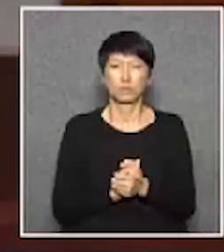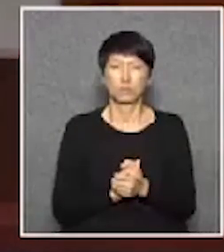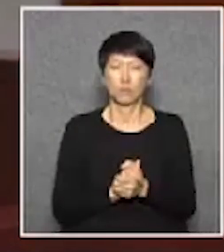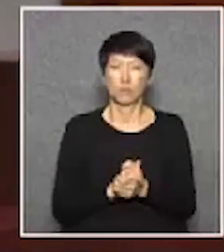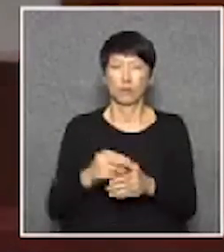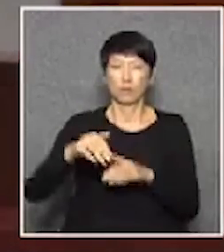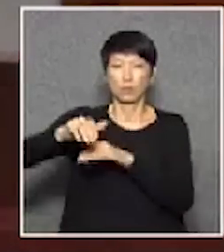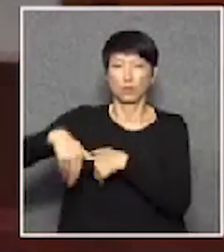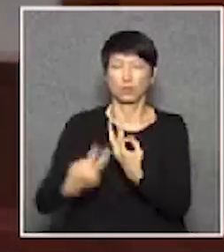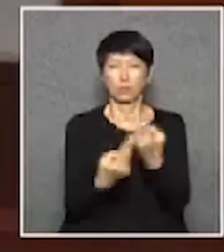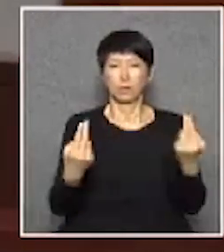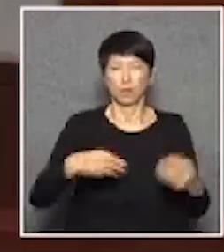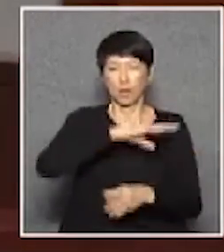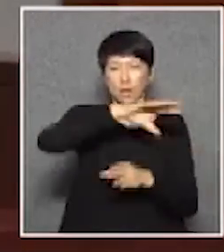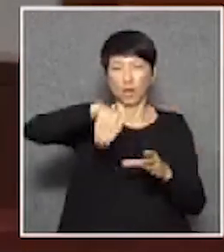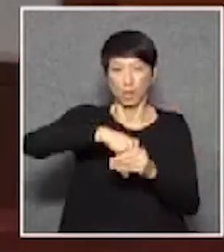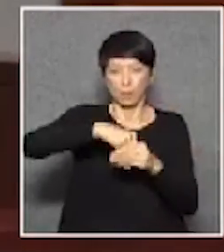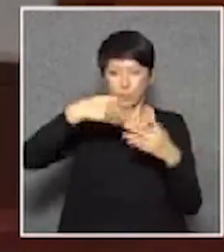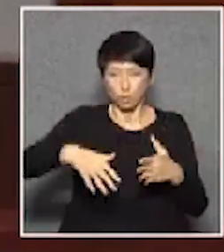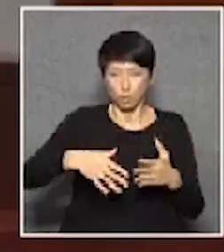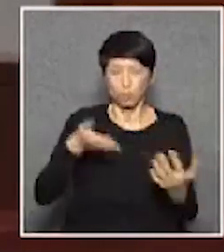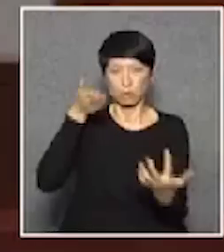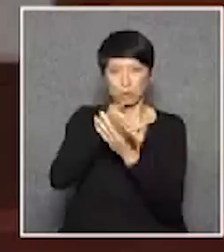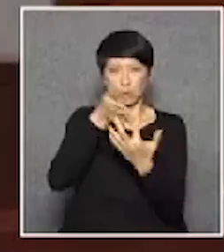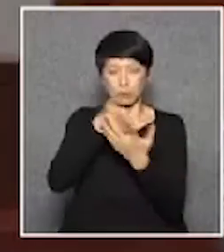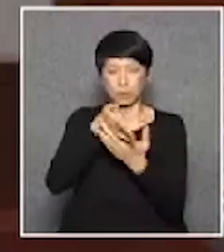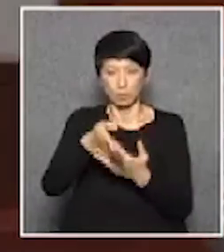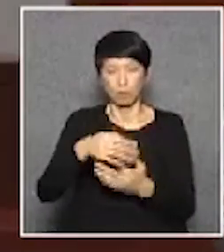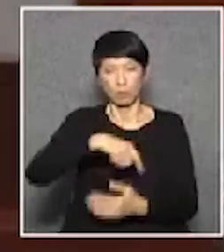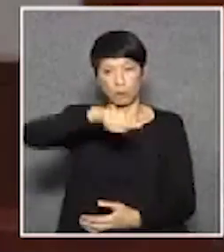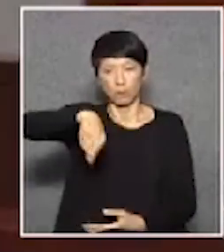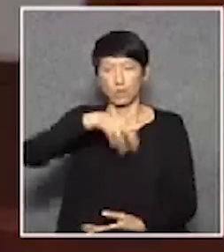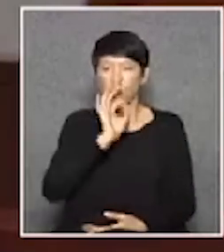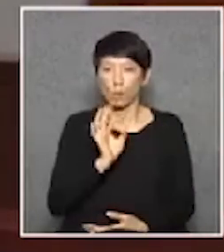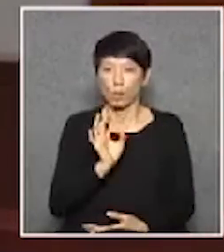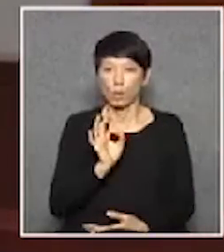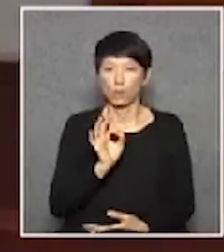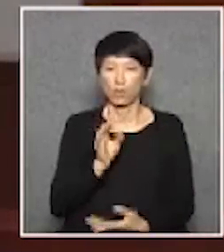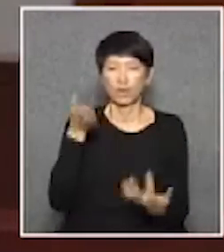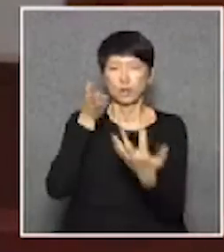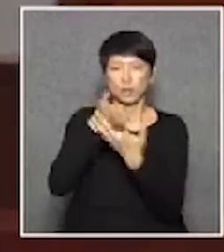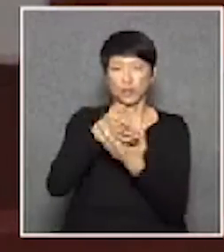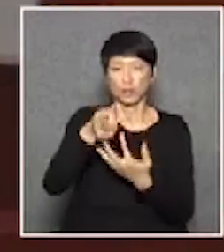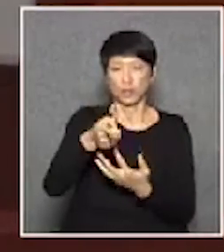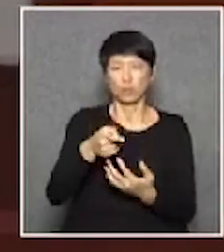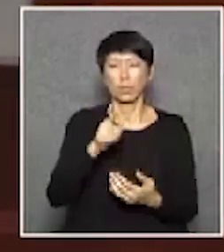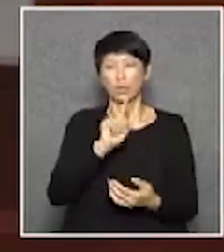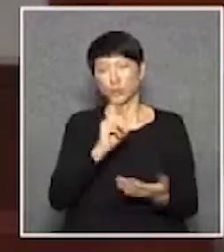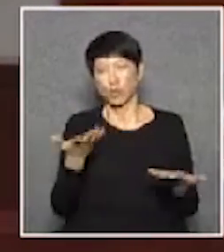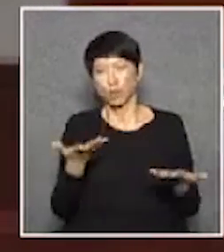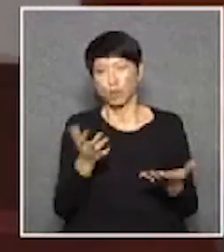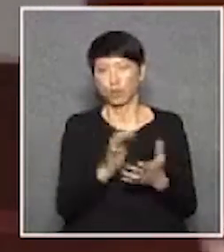野公園納入咗啦，呢啲地方係咪真係侵佔到佢哋嘅財產咧？係咪？係咪侵佔咗佢哋個土地咧？仲有